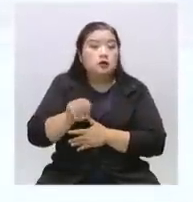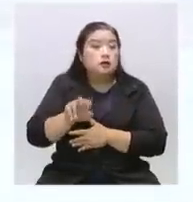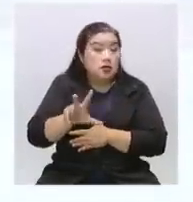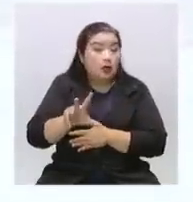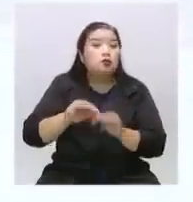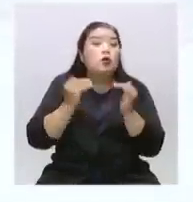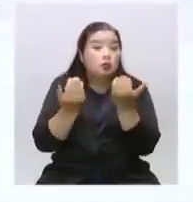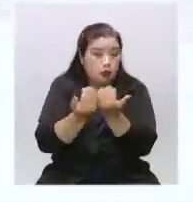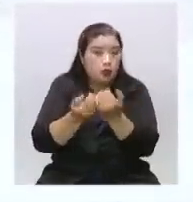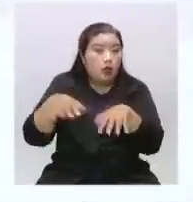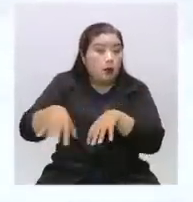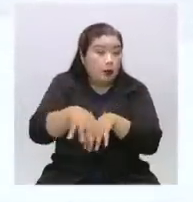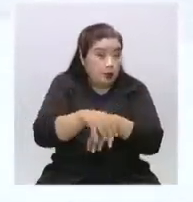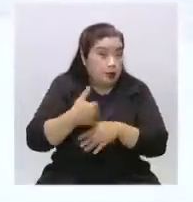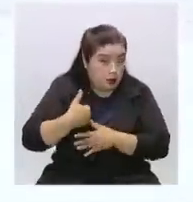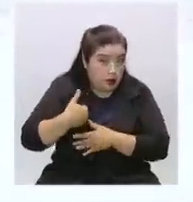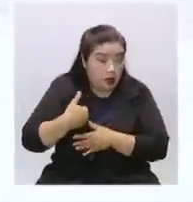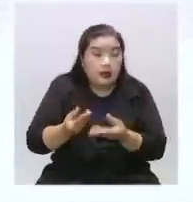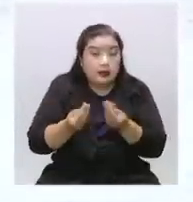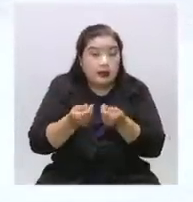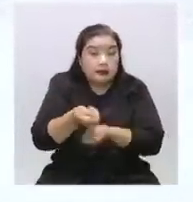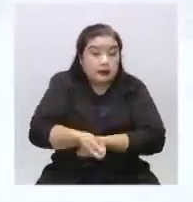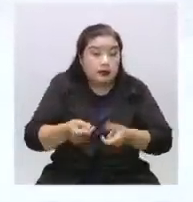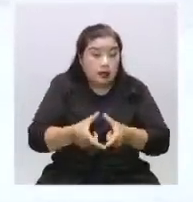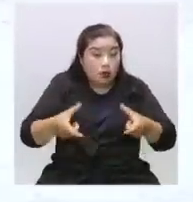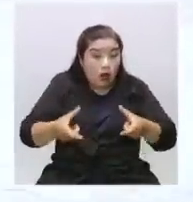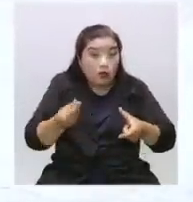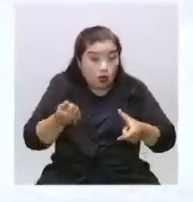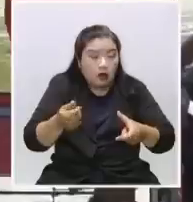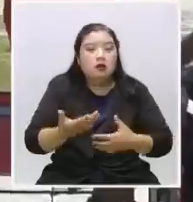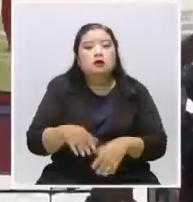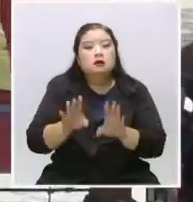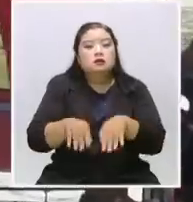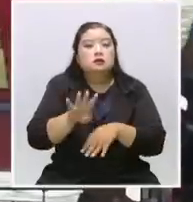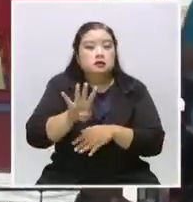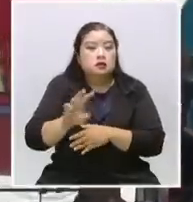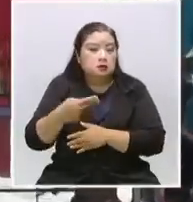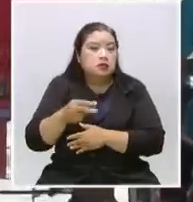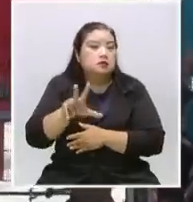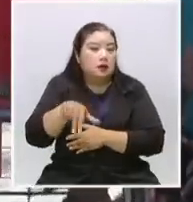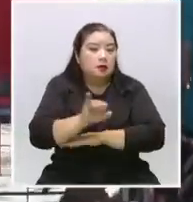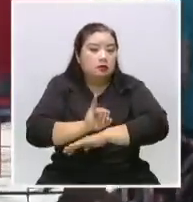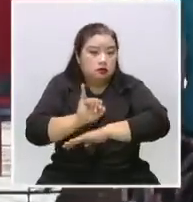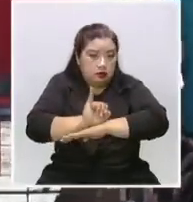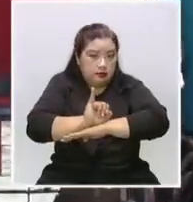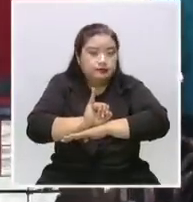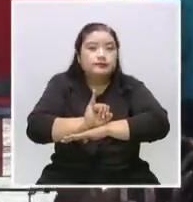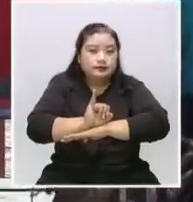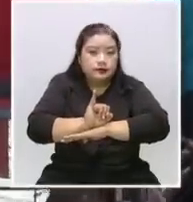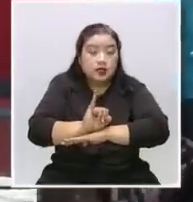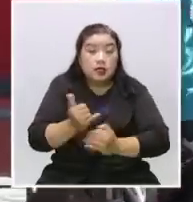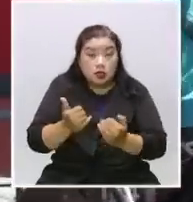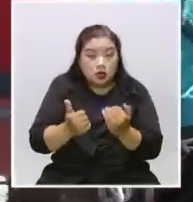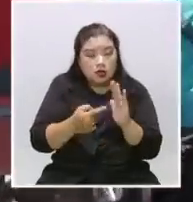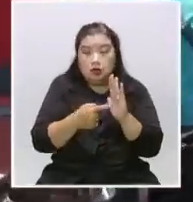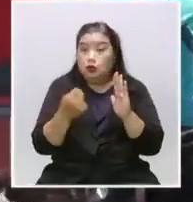4,243 ครัวเรือนและมีพื้นที่การเกษตรเสียหายมากกว่า 43,000 ไร่ค่ะ ส่วนในพื้นที่จังหวัดอุ